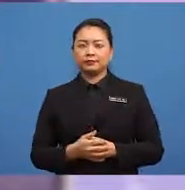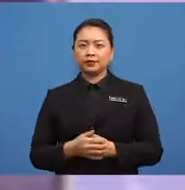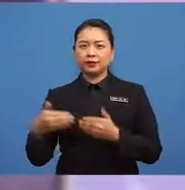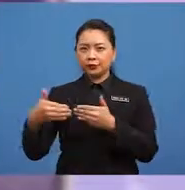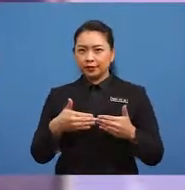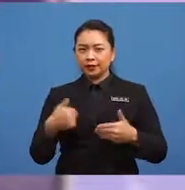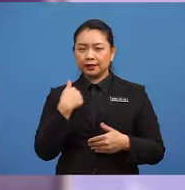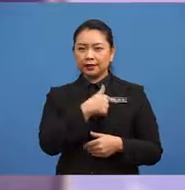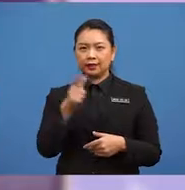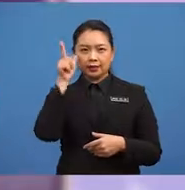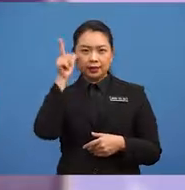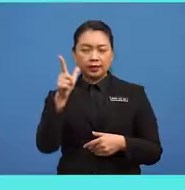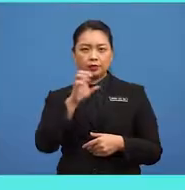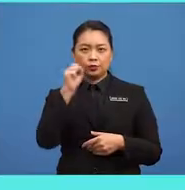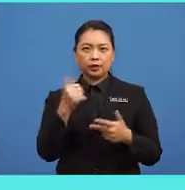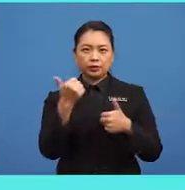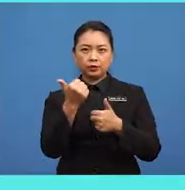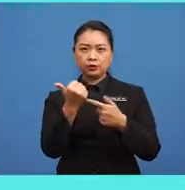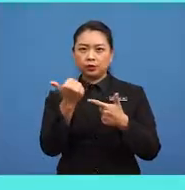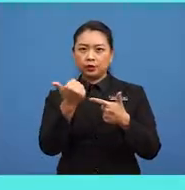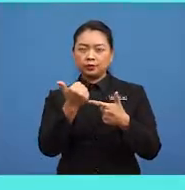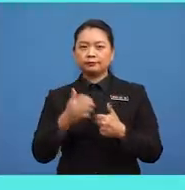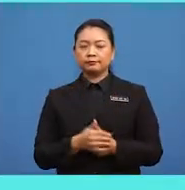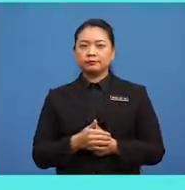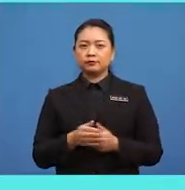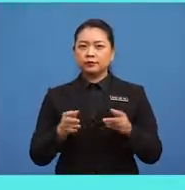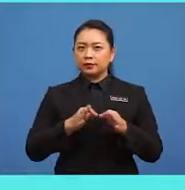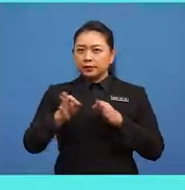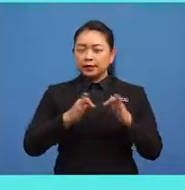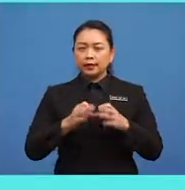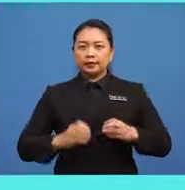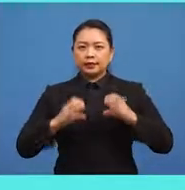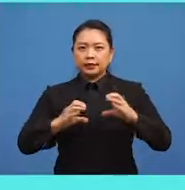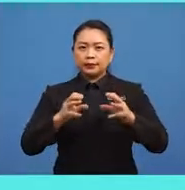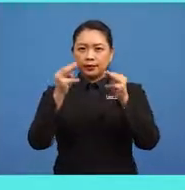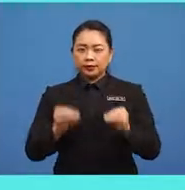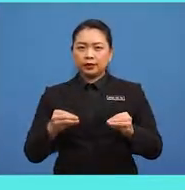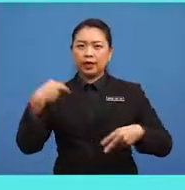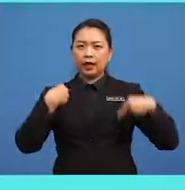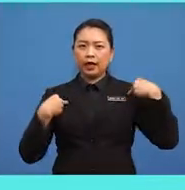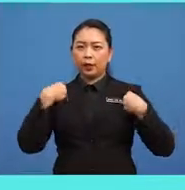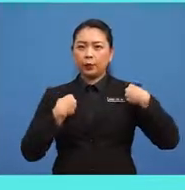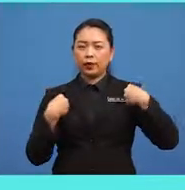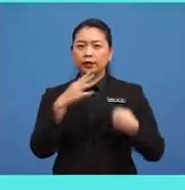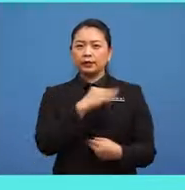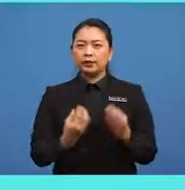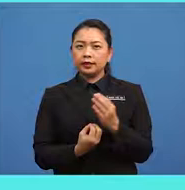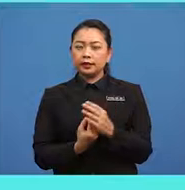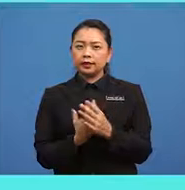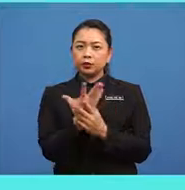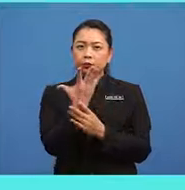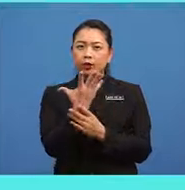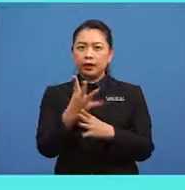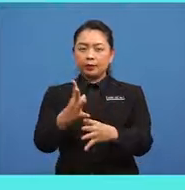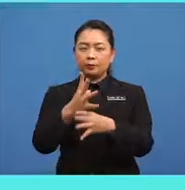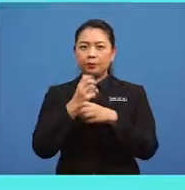Seterusnya, kita lihat soalan kedua. Terangkan cara manusia, haiwan